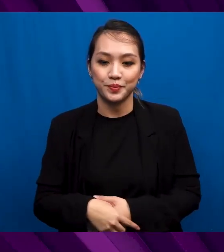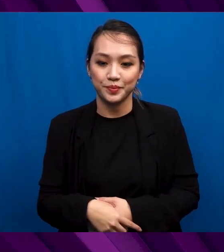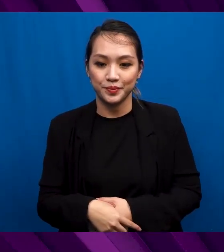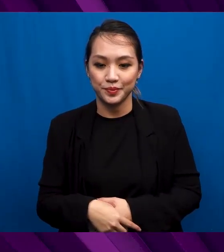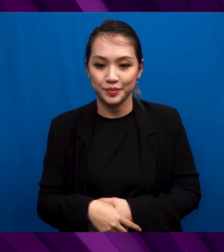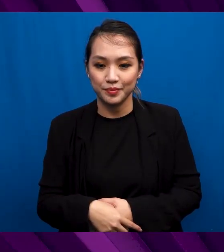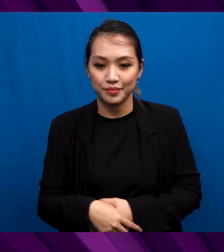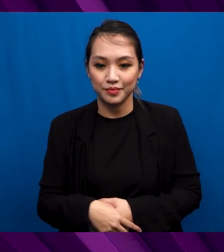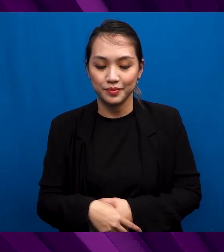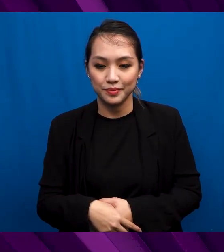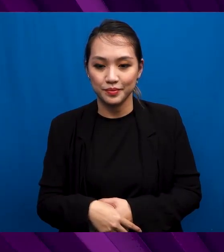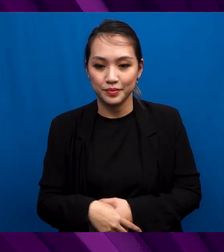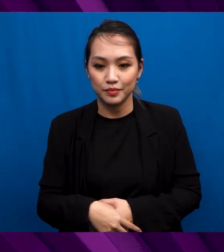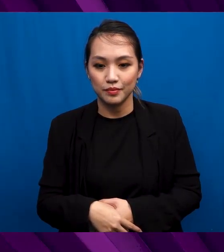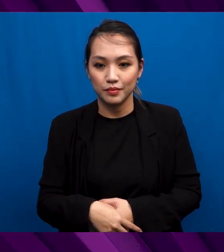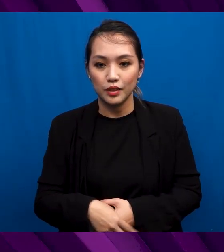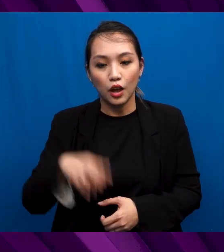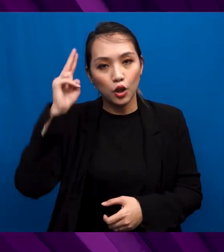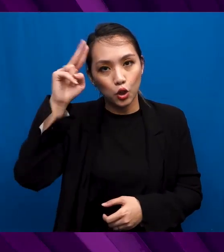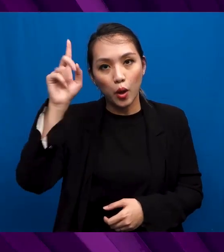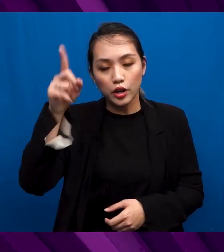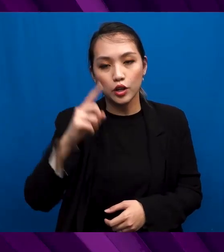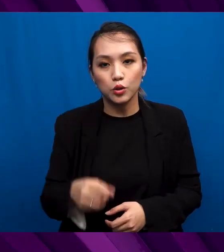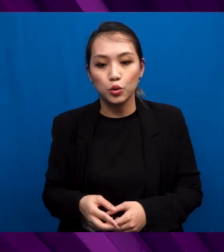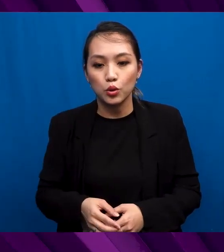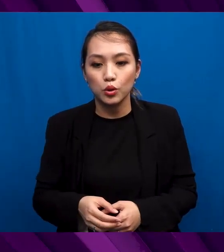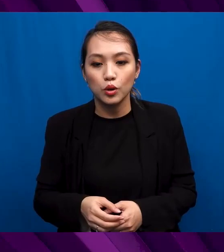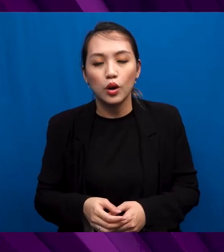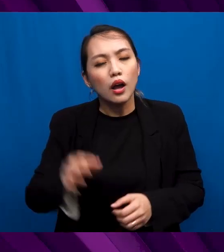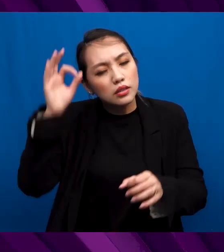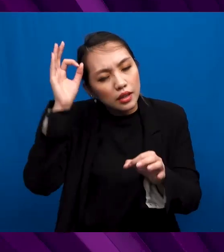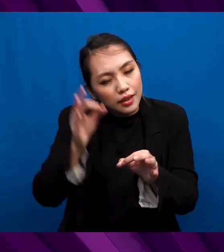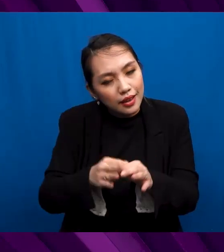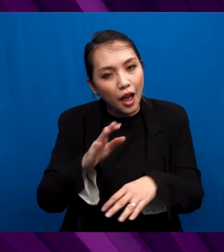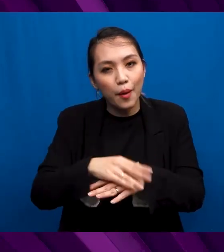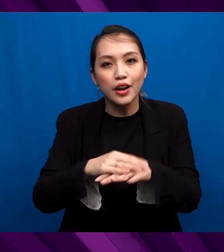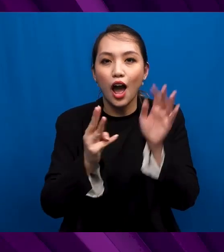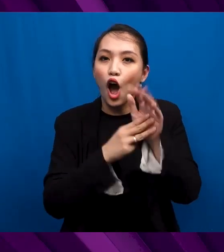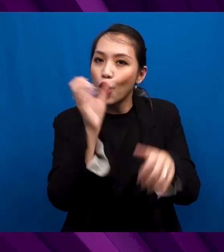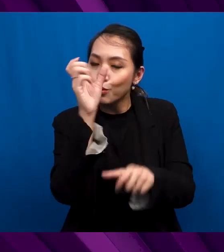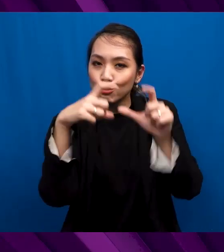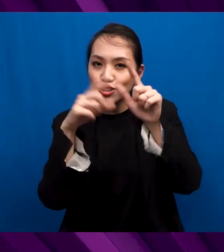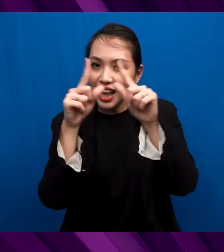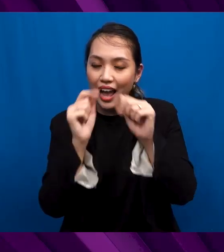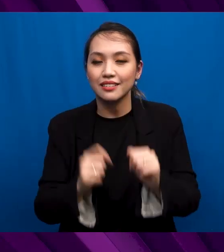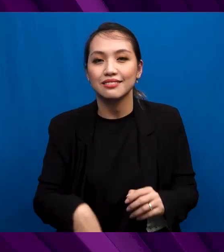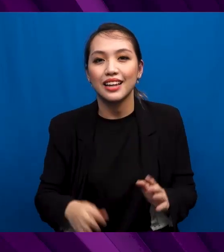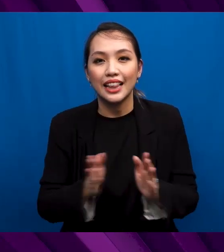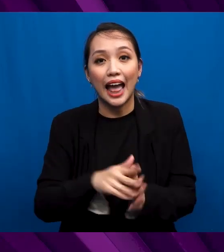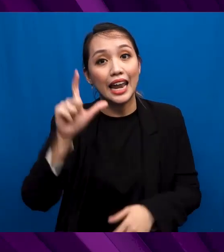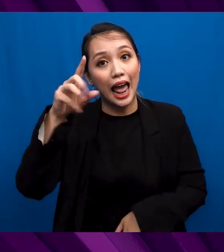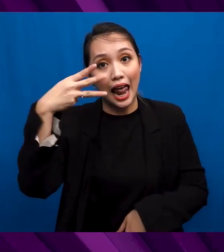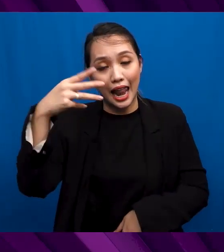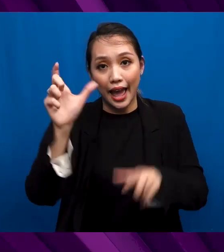amin. Tuhan itu baik ya, Tuhan setia sama Musa, Tuhan setia sama Lewi. Karena itu Bapak Ibu Saudara saya ingin dorong